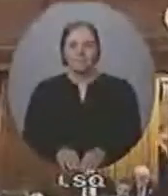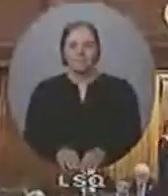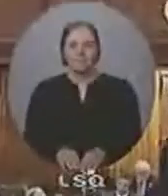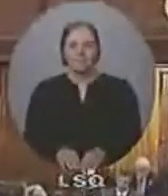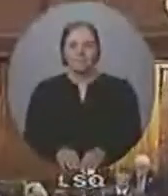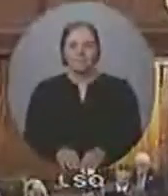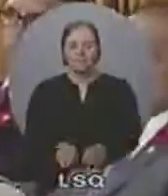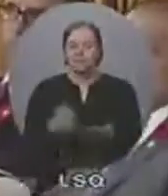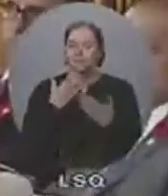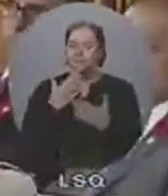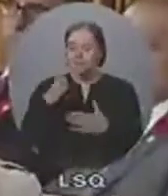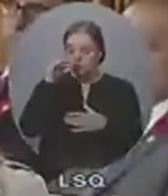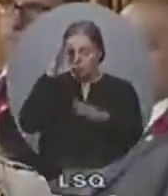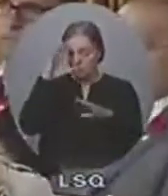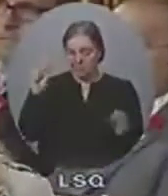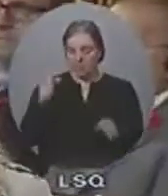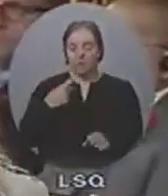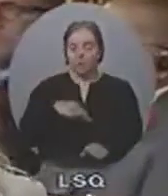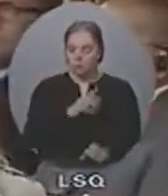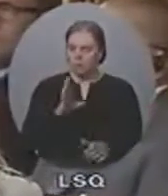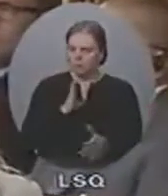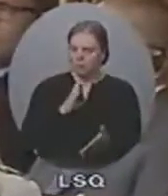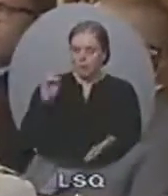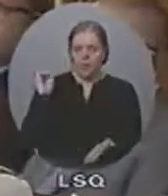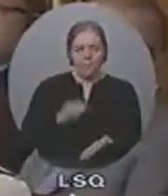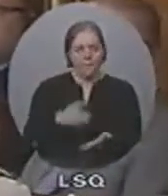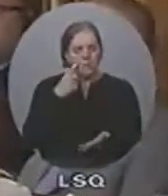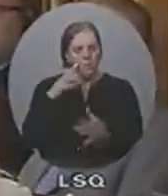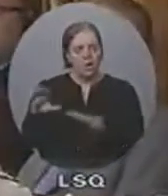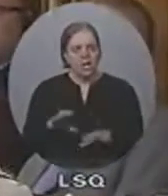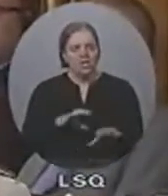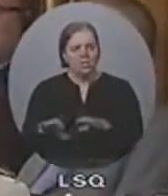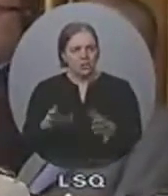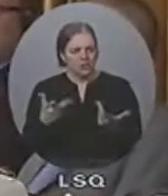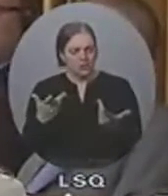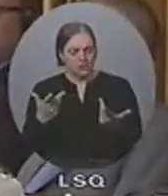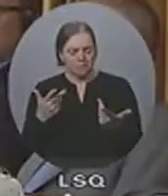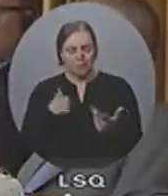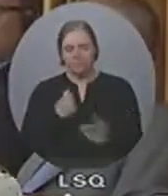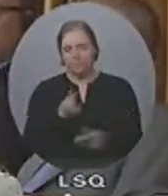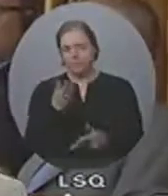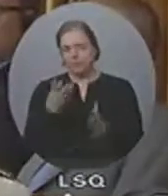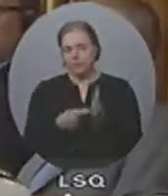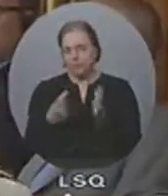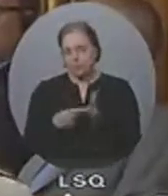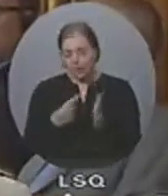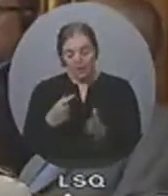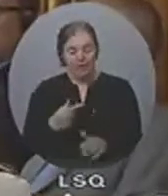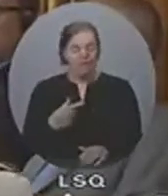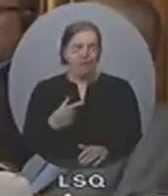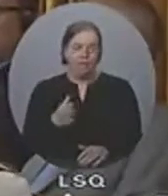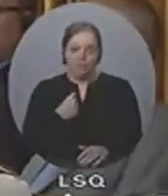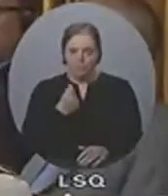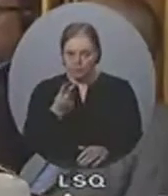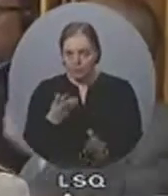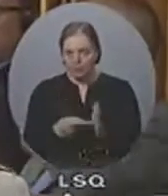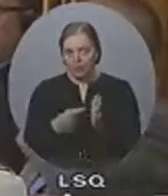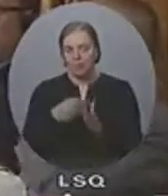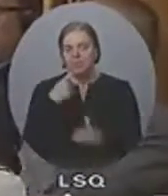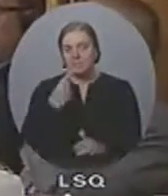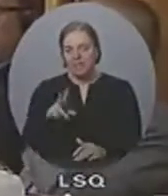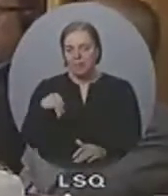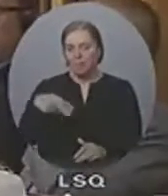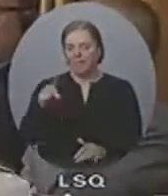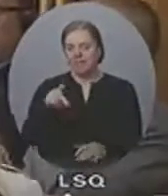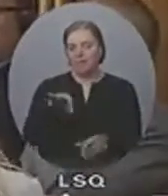Merci, Monsieur le Président. Et nous avons un plan pour agir, comme on l'a dit plusieurs fois, maintes fois encore. Le NPD a